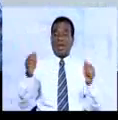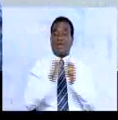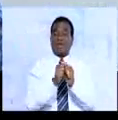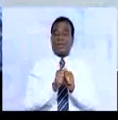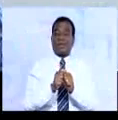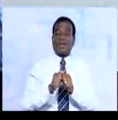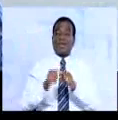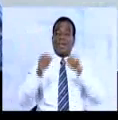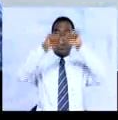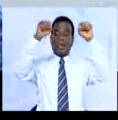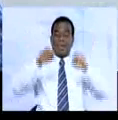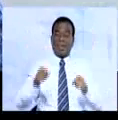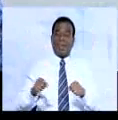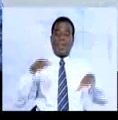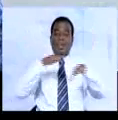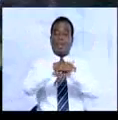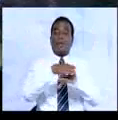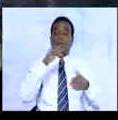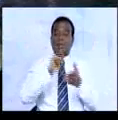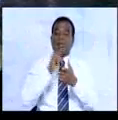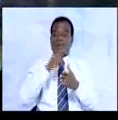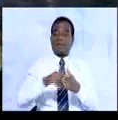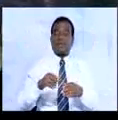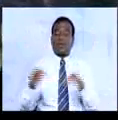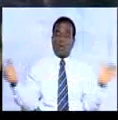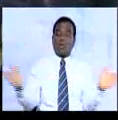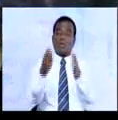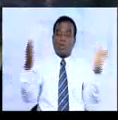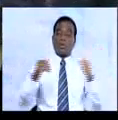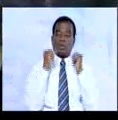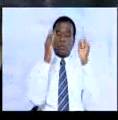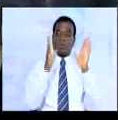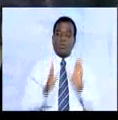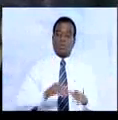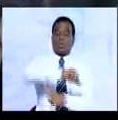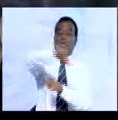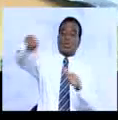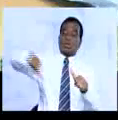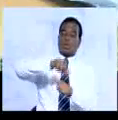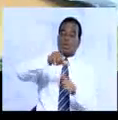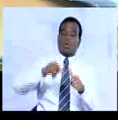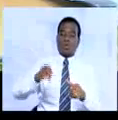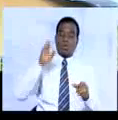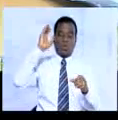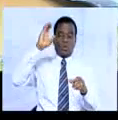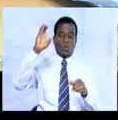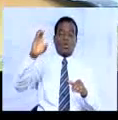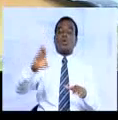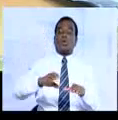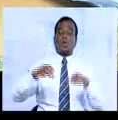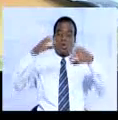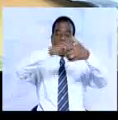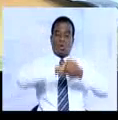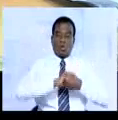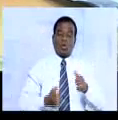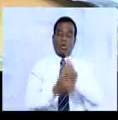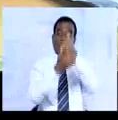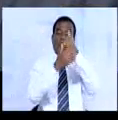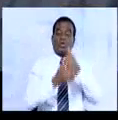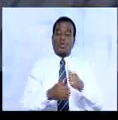le système des Nations Unies. Il s'agira de remobiliser les Ivoiriens autour du concept de la solidarité, soutenir